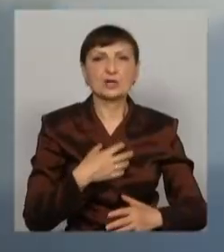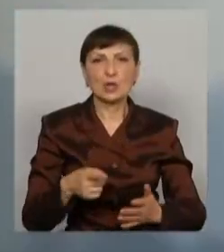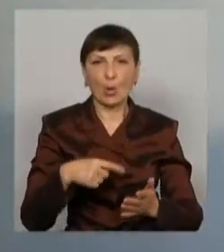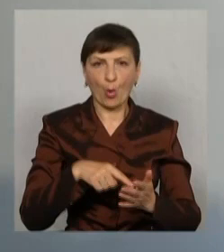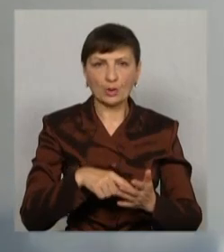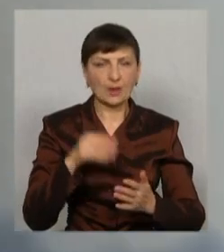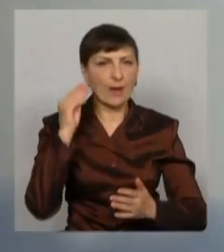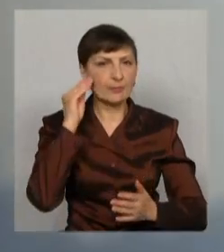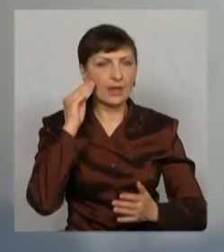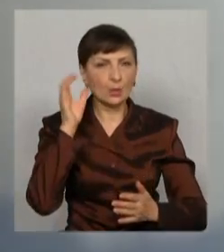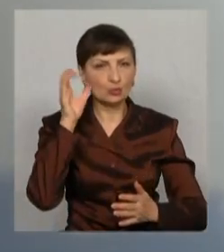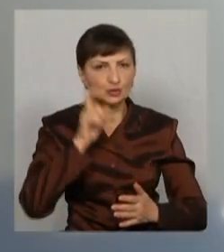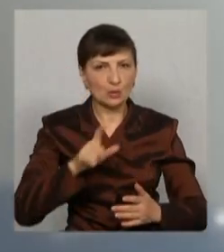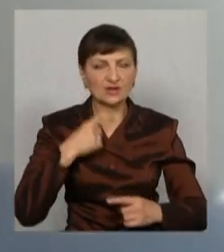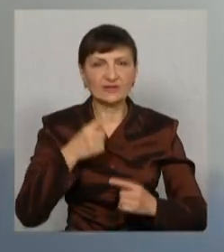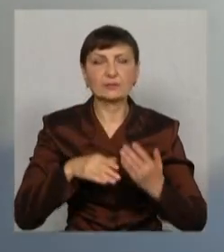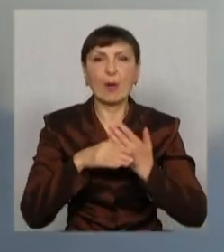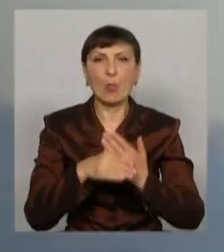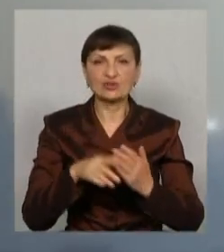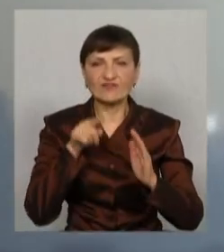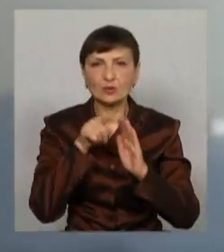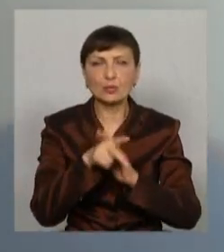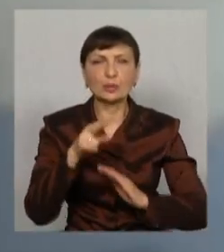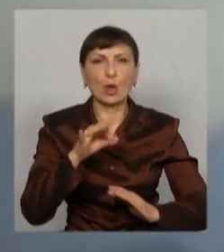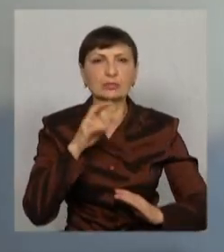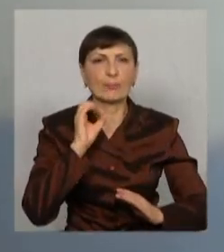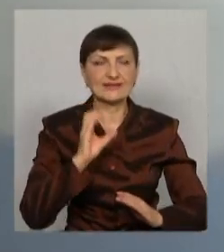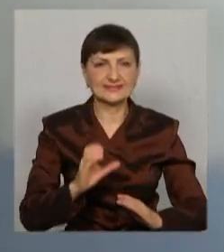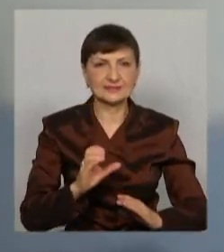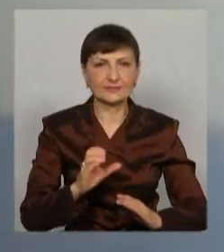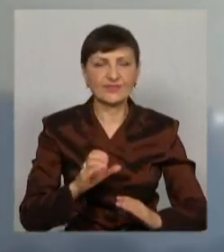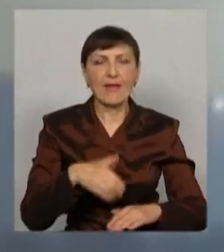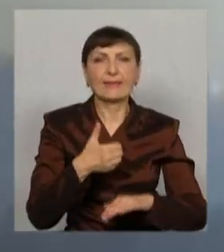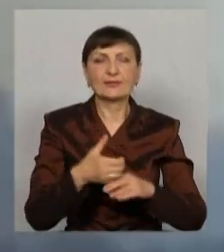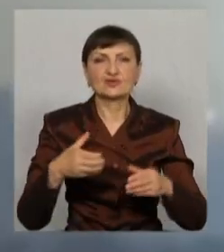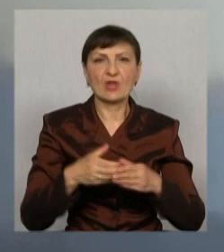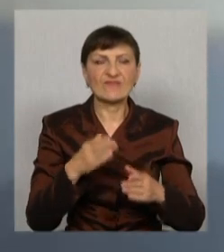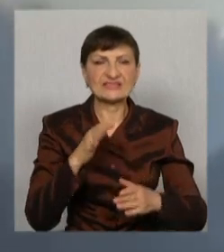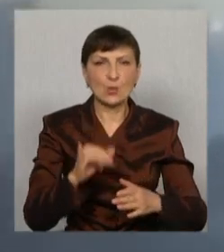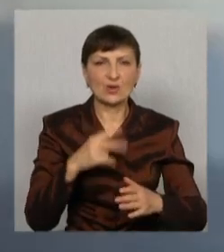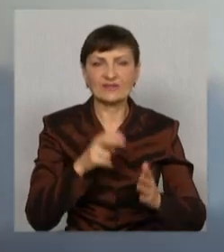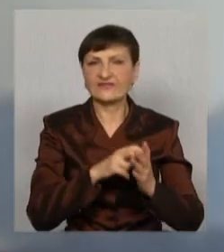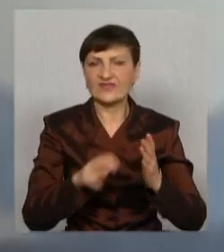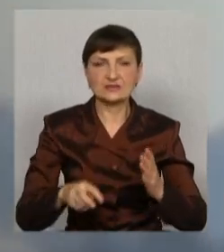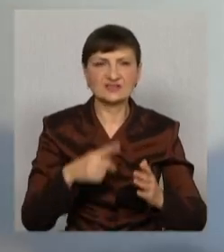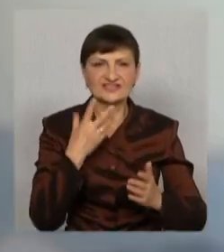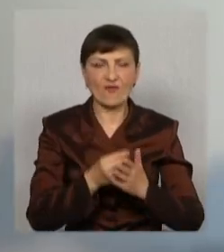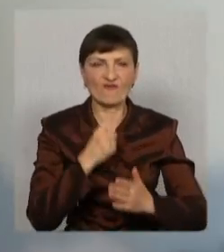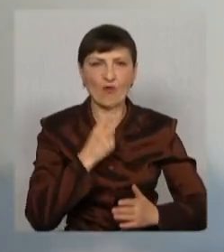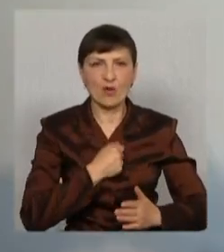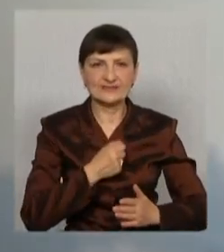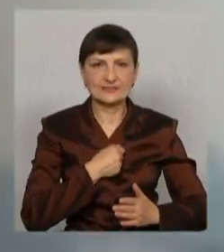по мнению аналитиков, позволит продвинуться вглубь Донбасса. Генштаб ВСУ заявил о выводе войск с этого региона с целью